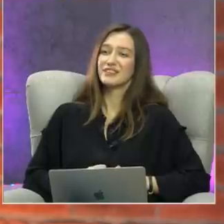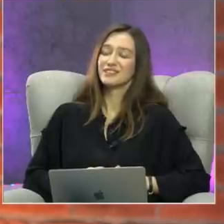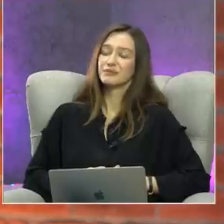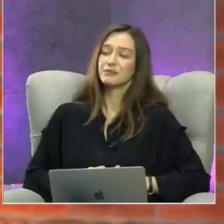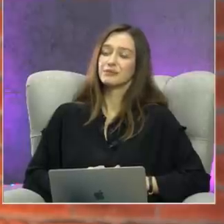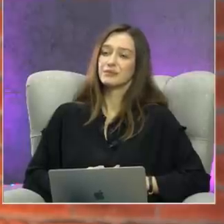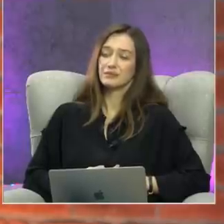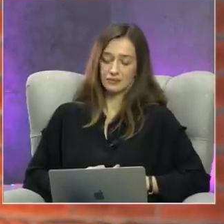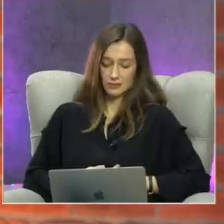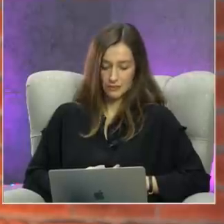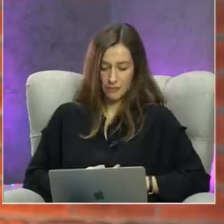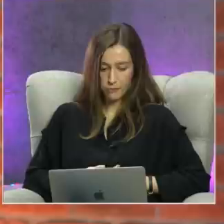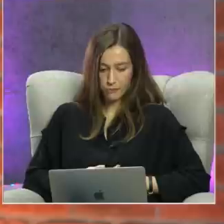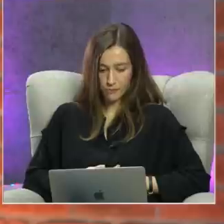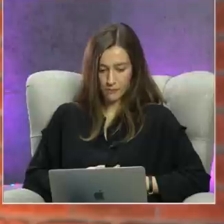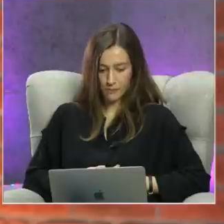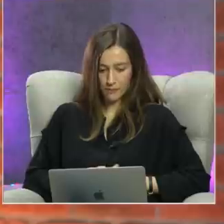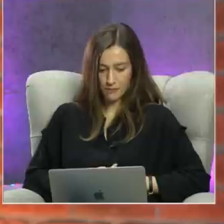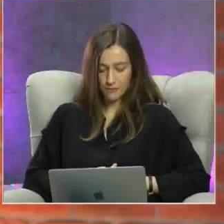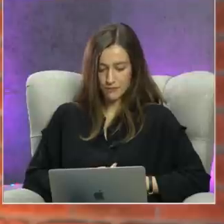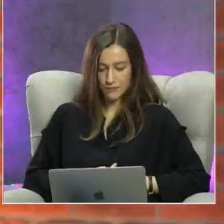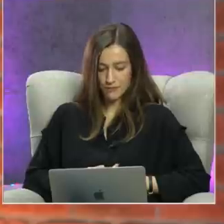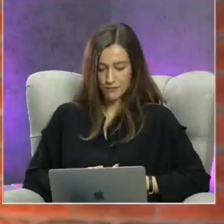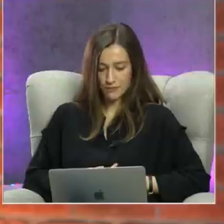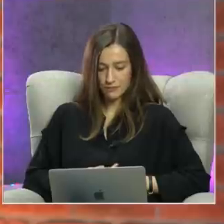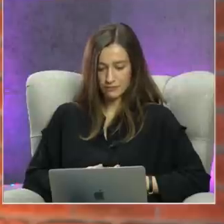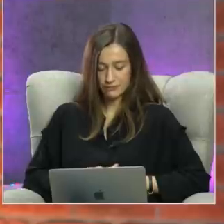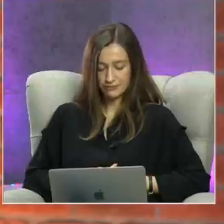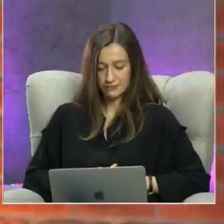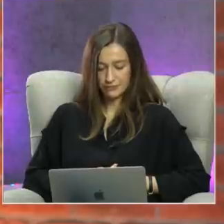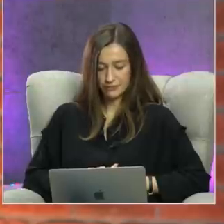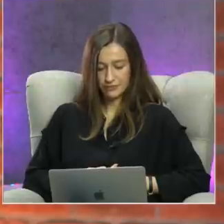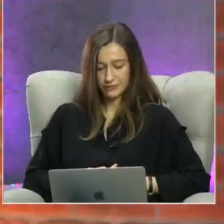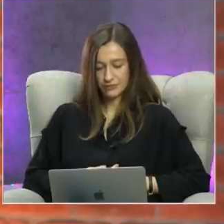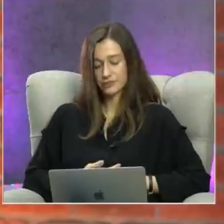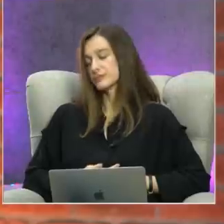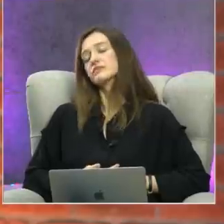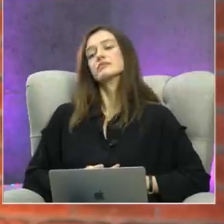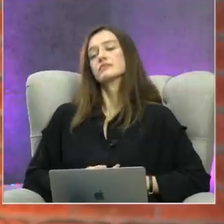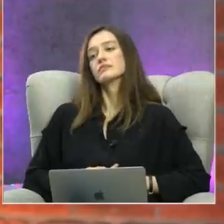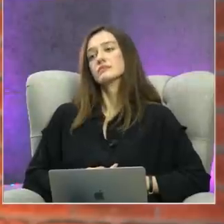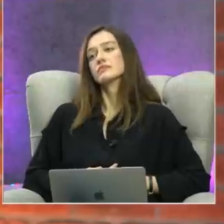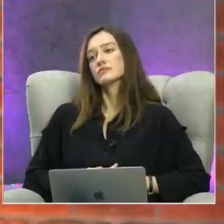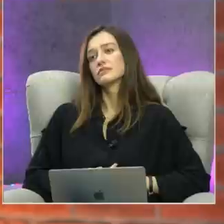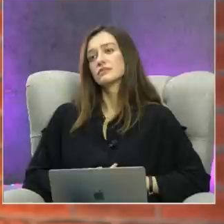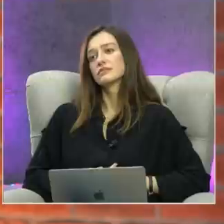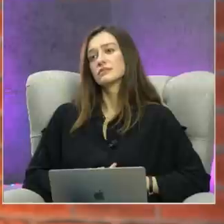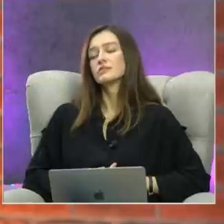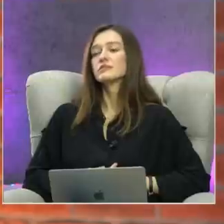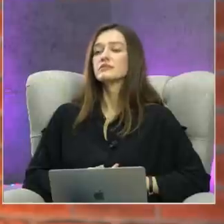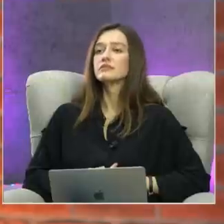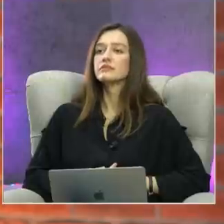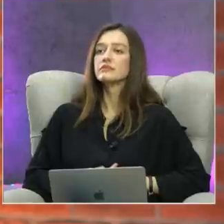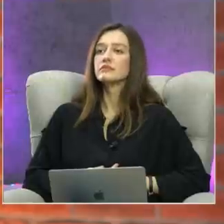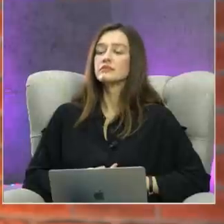kelimesidir. Evet. Yani siz işte bir not baremi koyarsınız, oraya bazıları ulaşır ki çok az sayıda çocuk, bir kısmı ulaşamaz. Ve